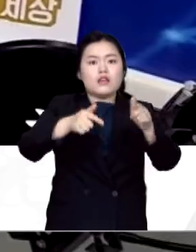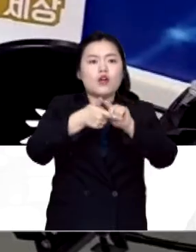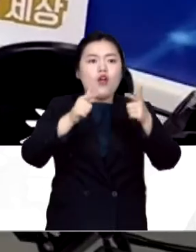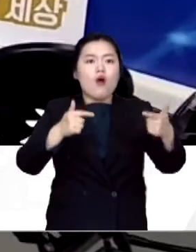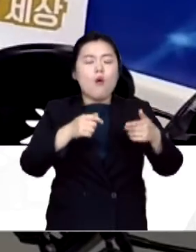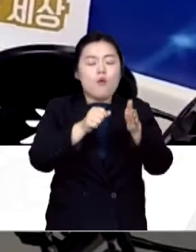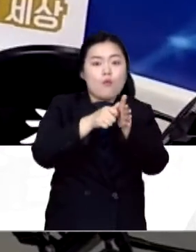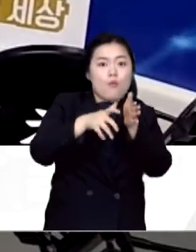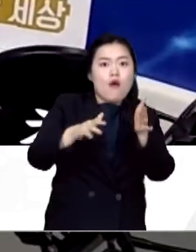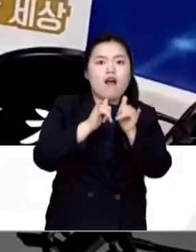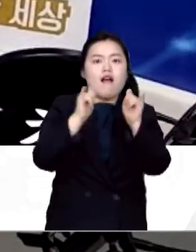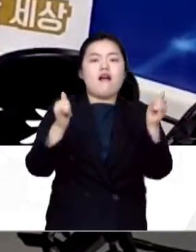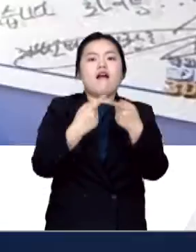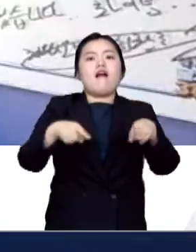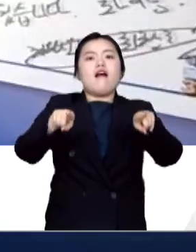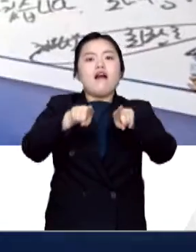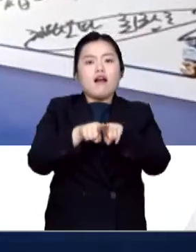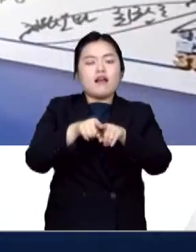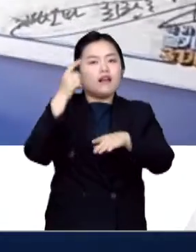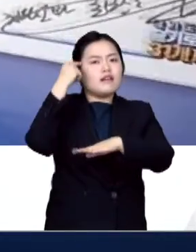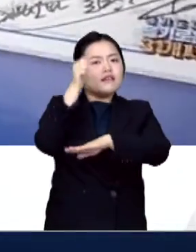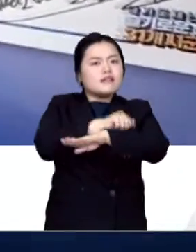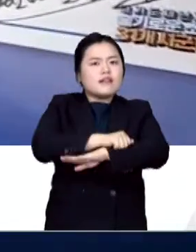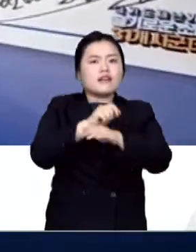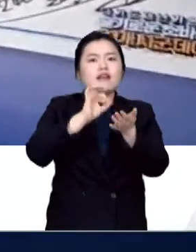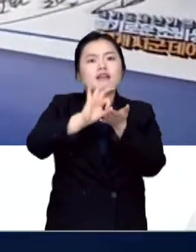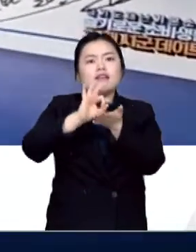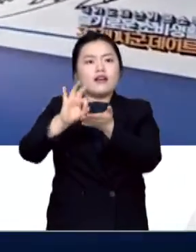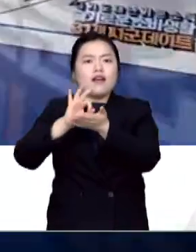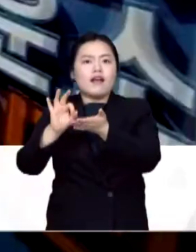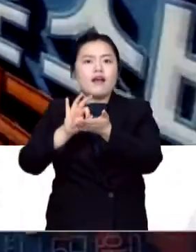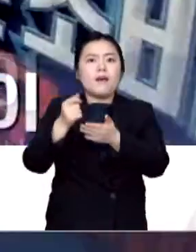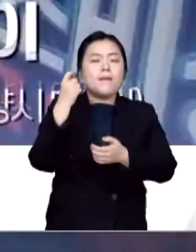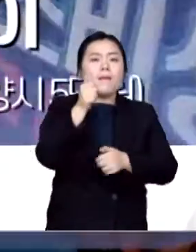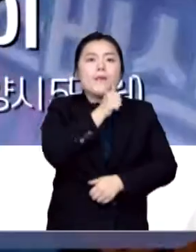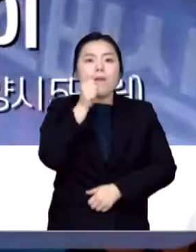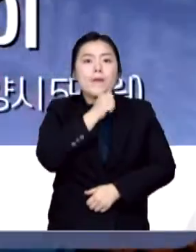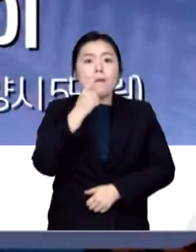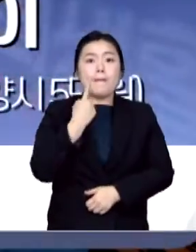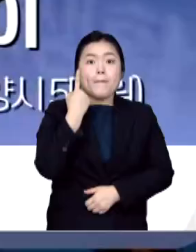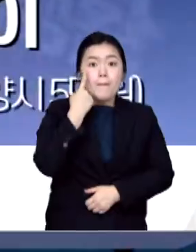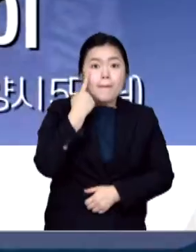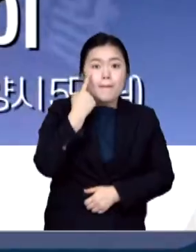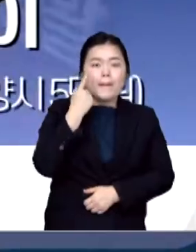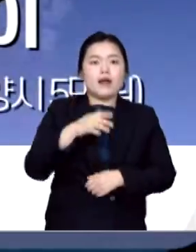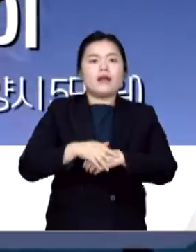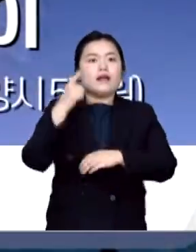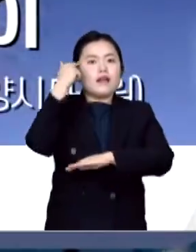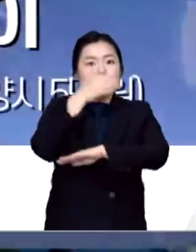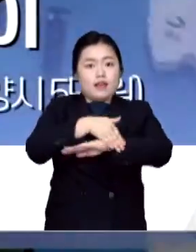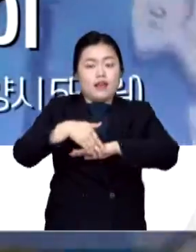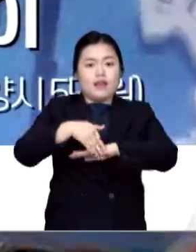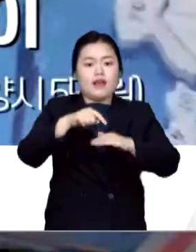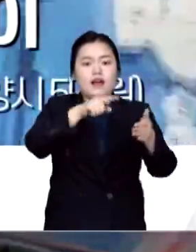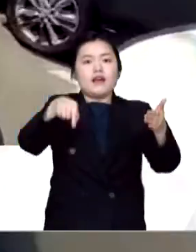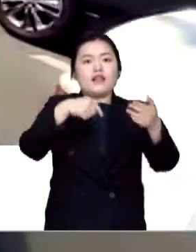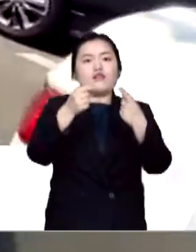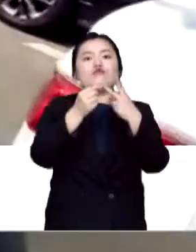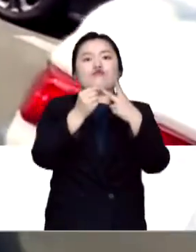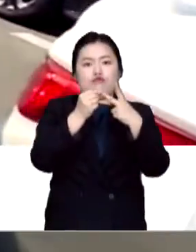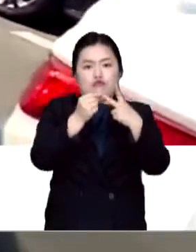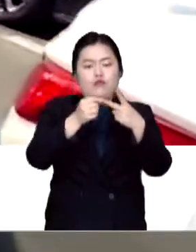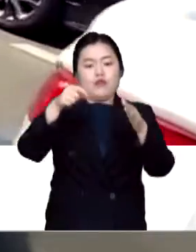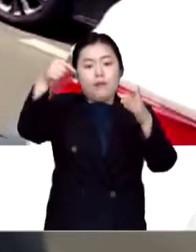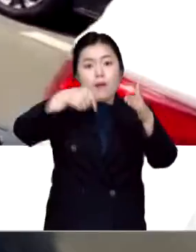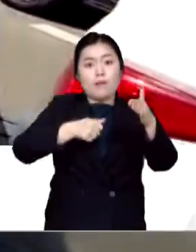인플루언서, 셀럽들과 함께 재난기본소득을 슬기롭게 소비해보자는 취지로 마련된 이번 캠페인에 두 번째 방문지가 된